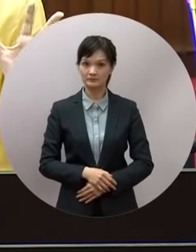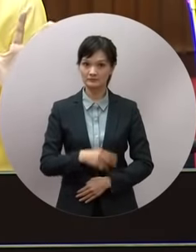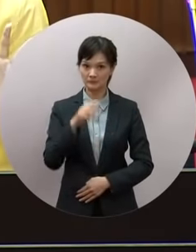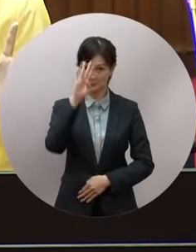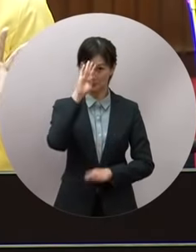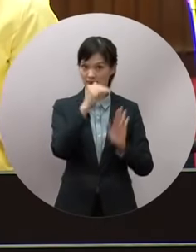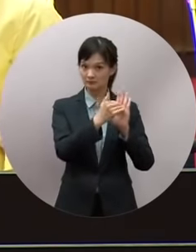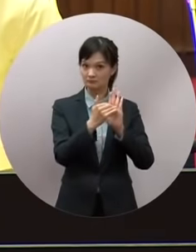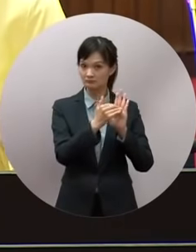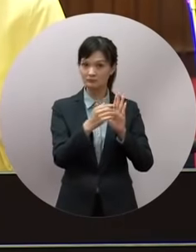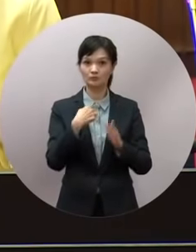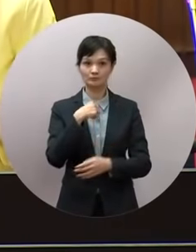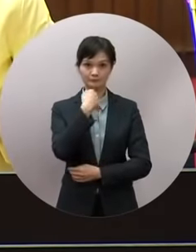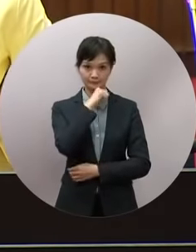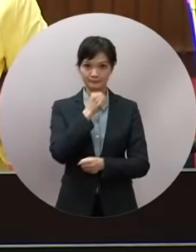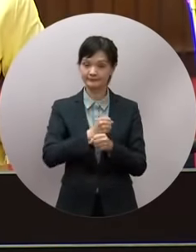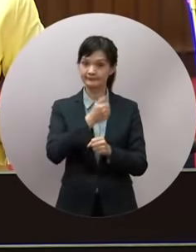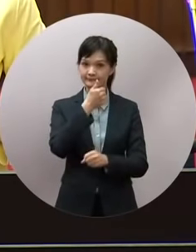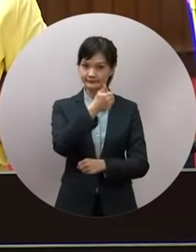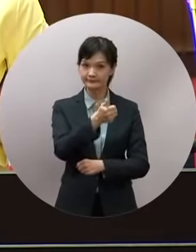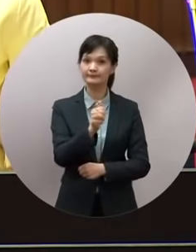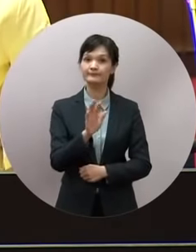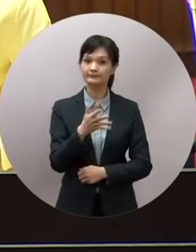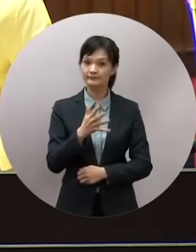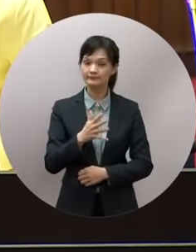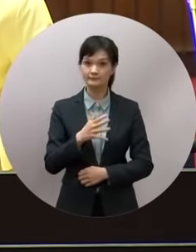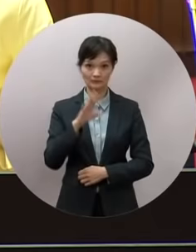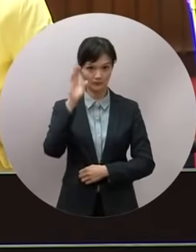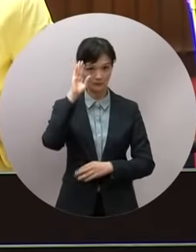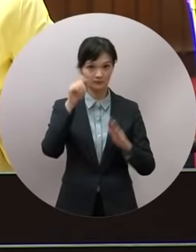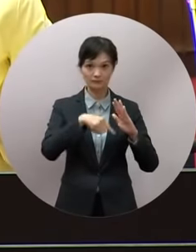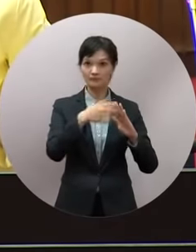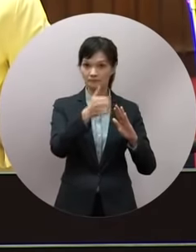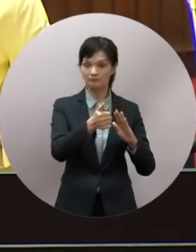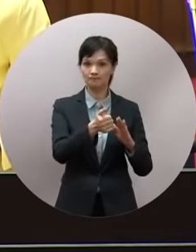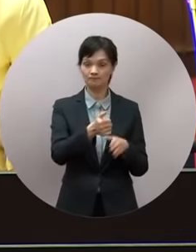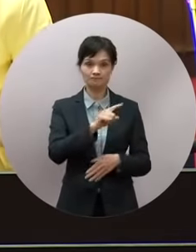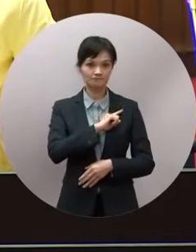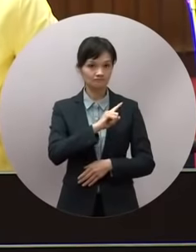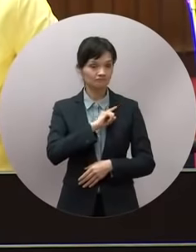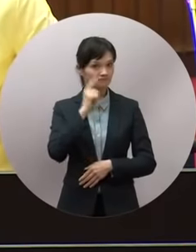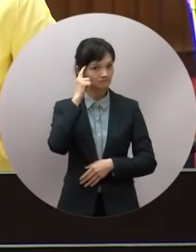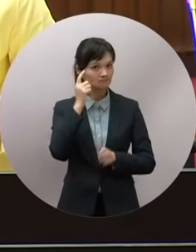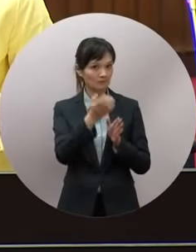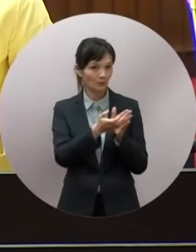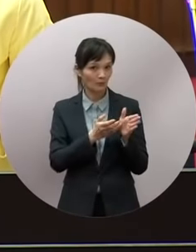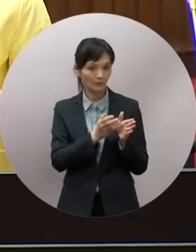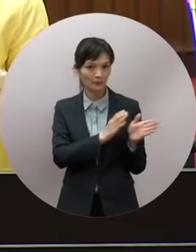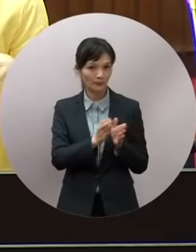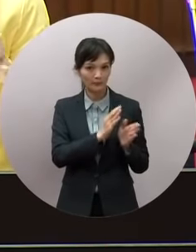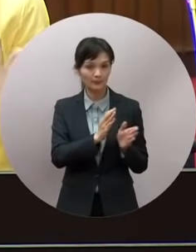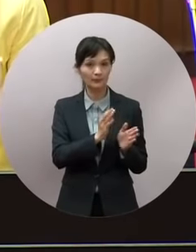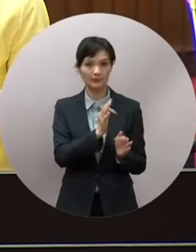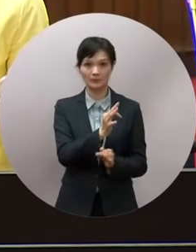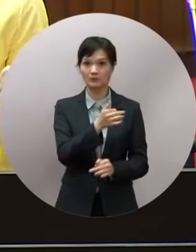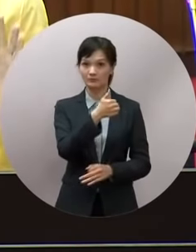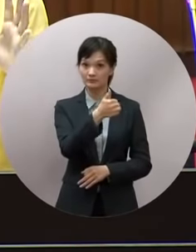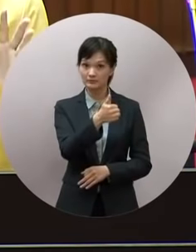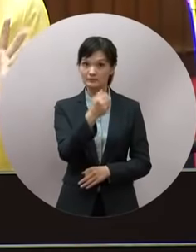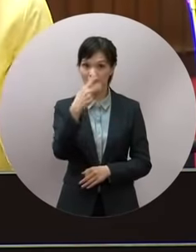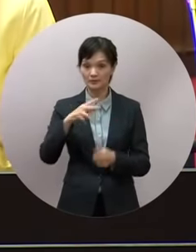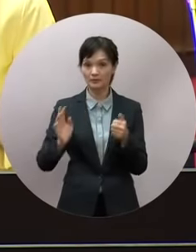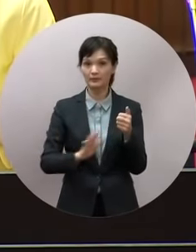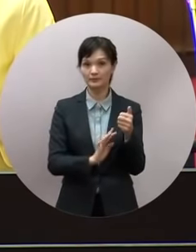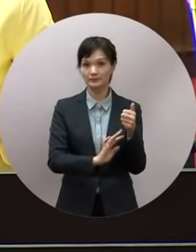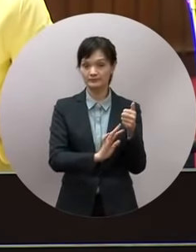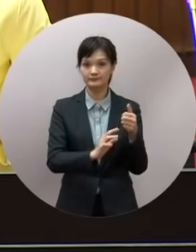疫我们台湾做得这么好，就是因为有苏院长他有前瞻性的眼光，那带领着所有的部会以